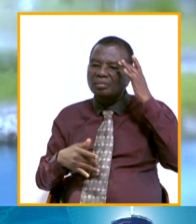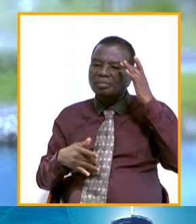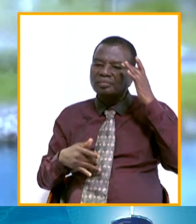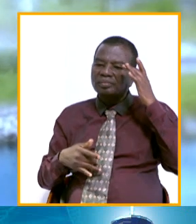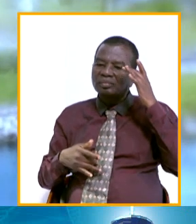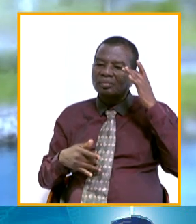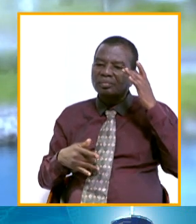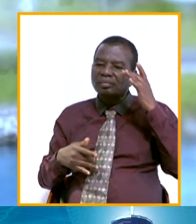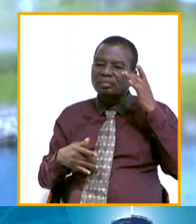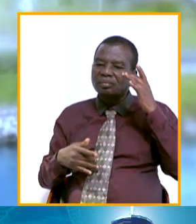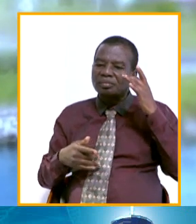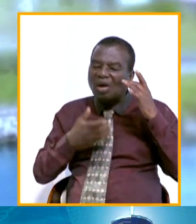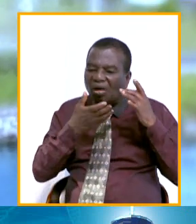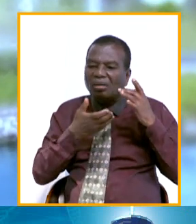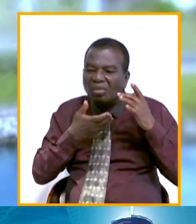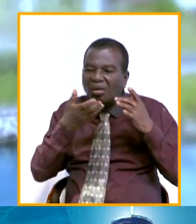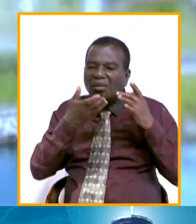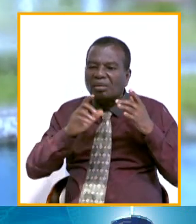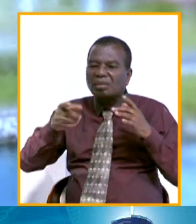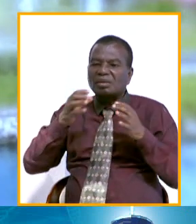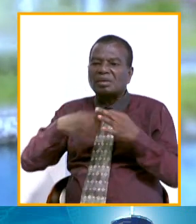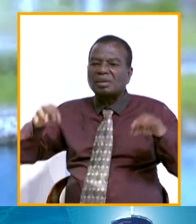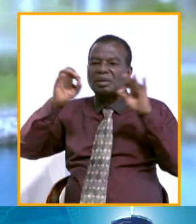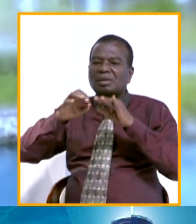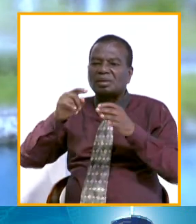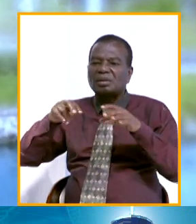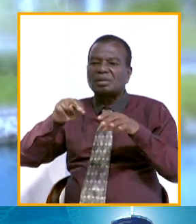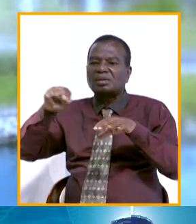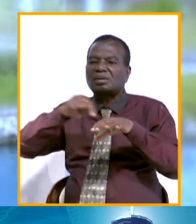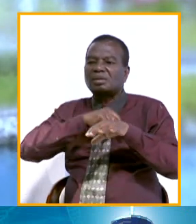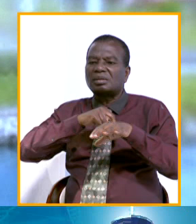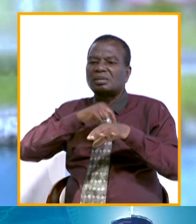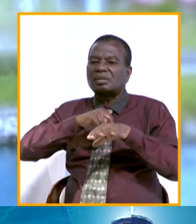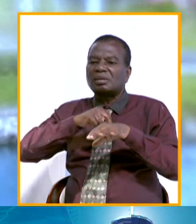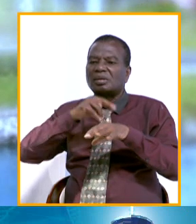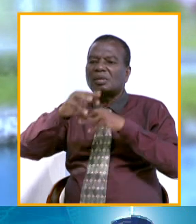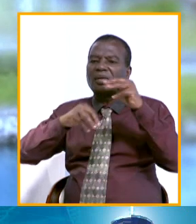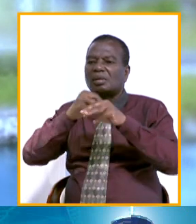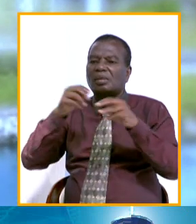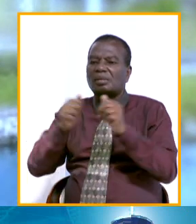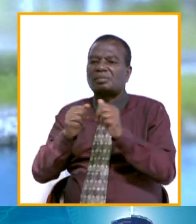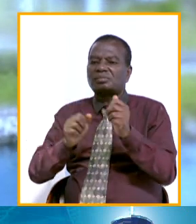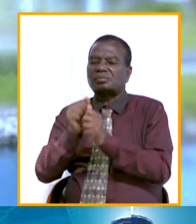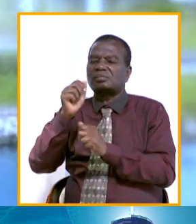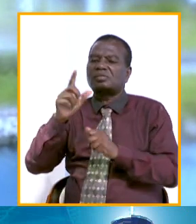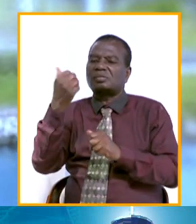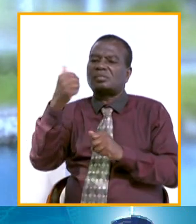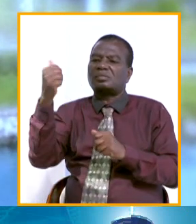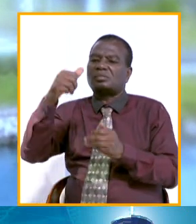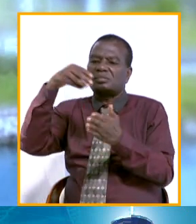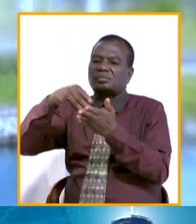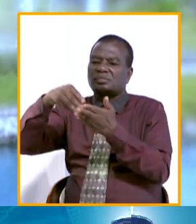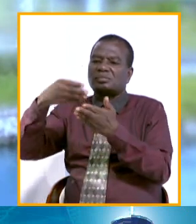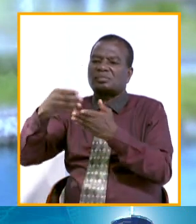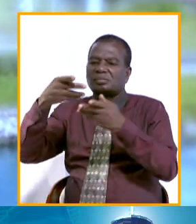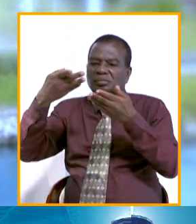Cette maladie infectieuse de première importance au niveau mondial avec plus de 10 millions de cas entraînant 1,4 million de